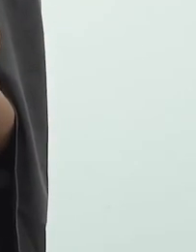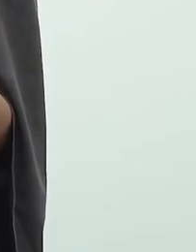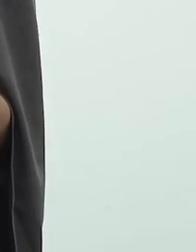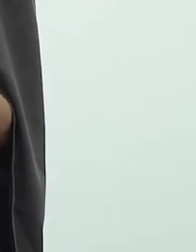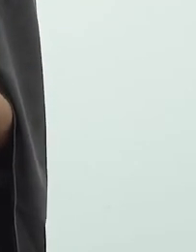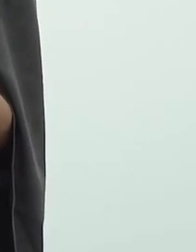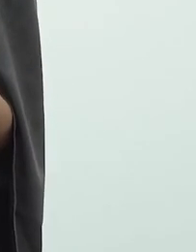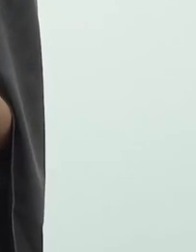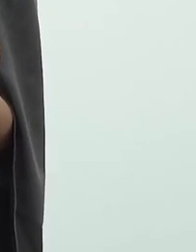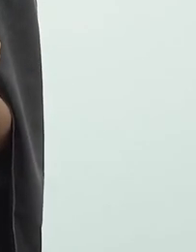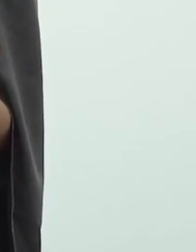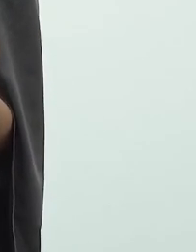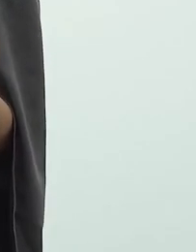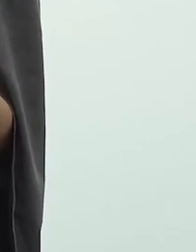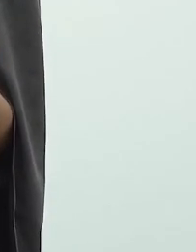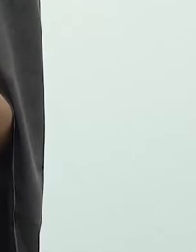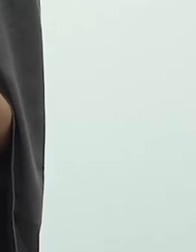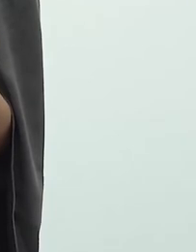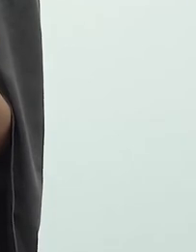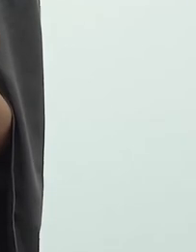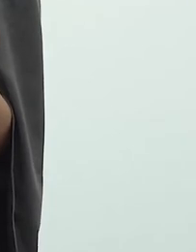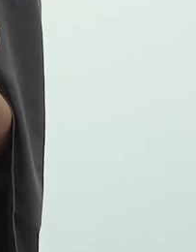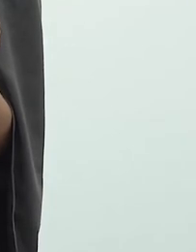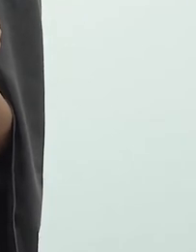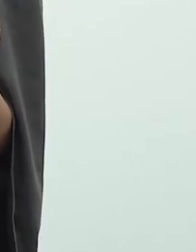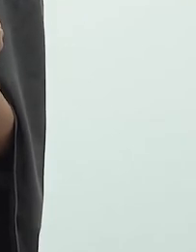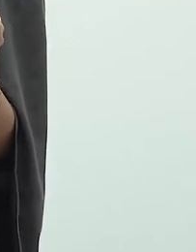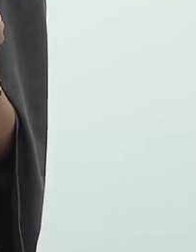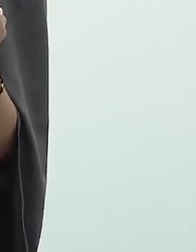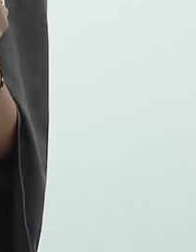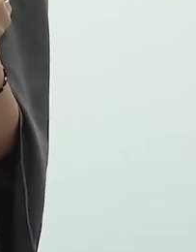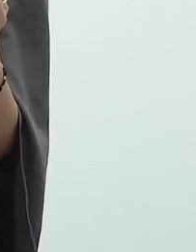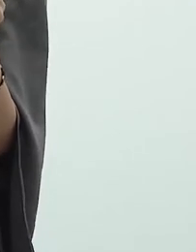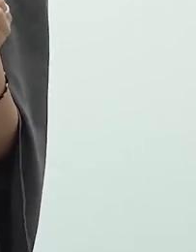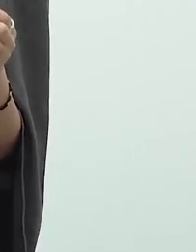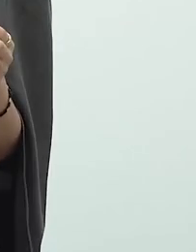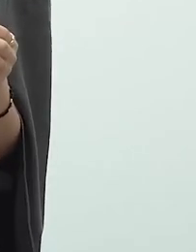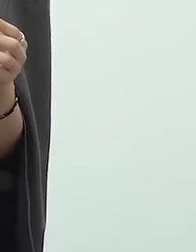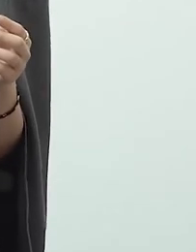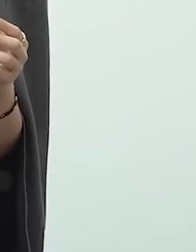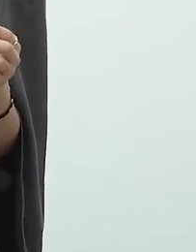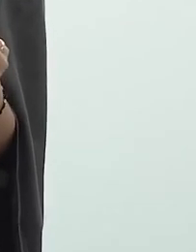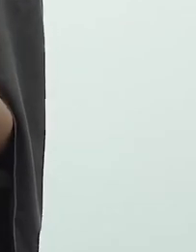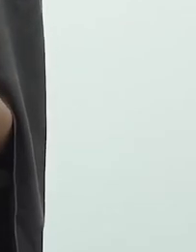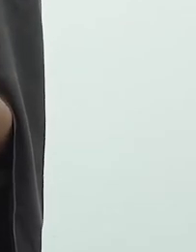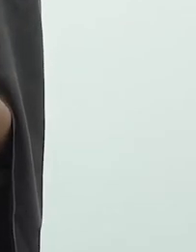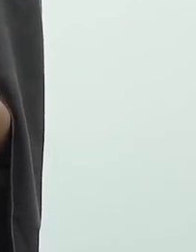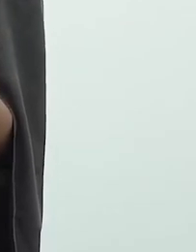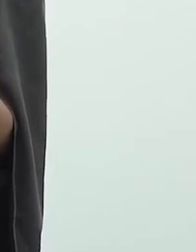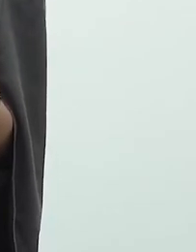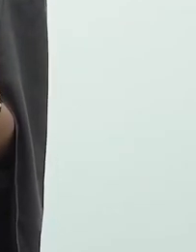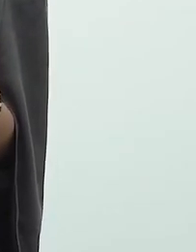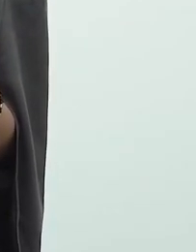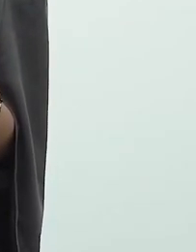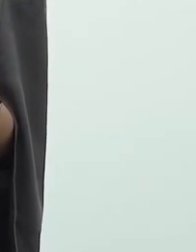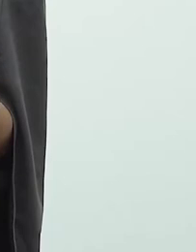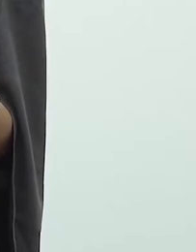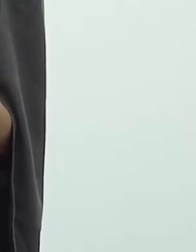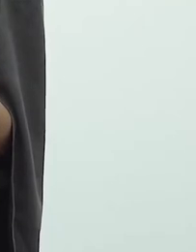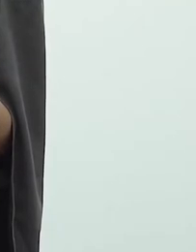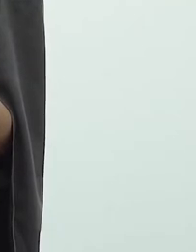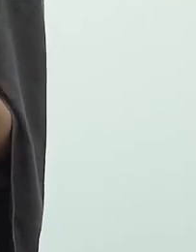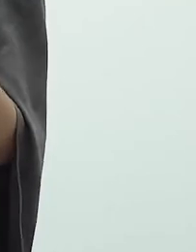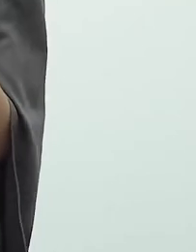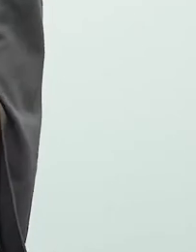같 제가 말로 해서 구한 입구 아로 주문은 가능한데 거기서 다시 저한테 뭐 뭘 죽음의 넣었어요